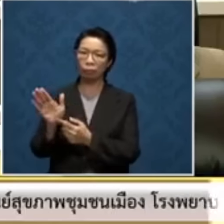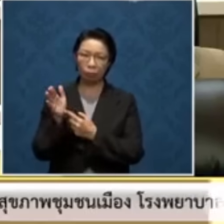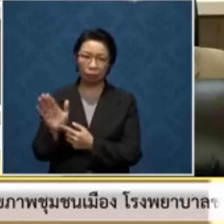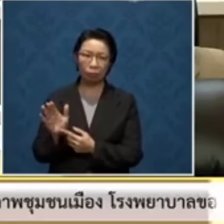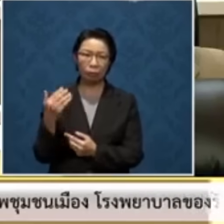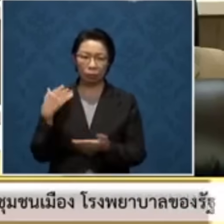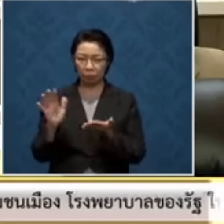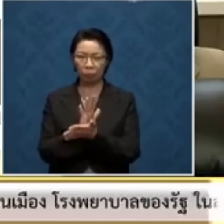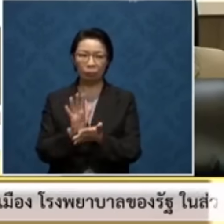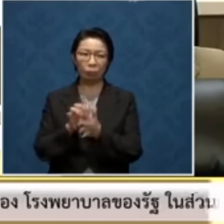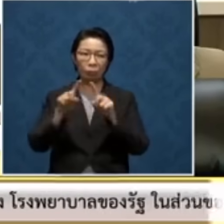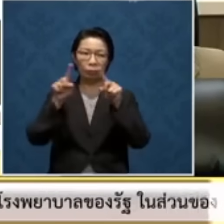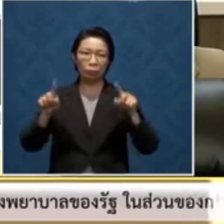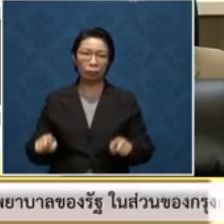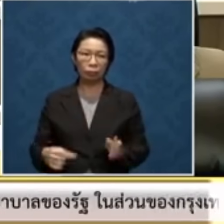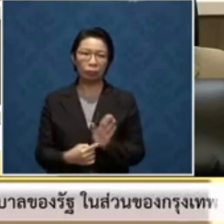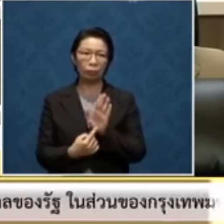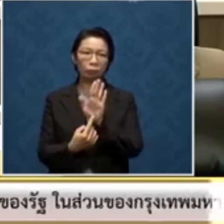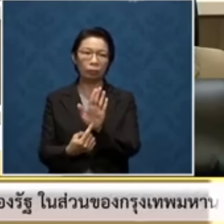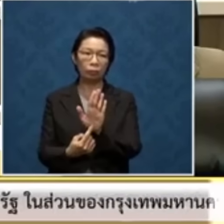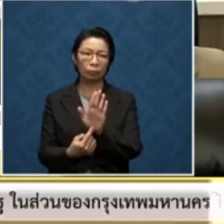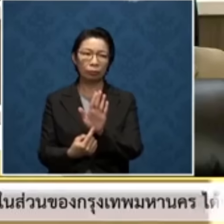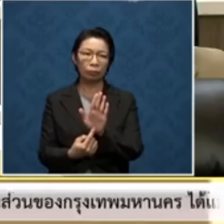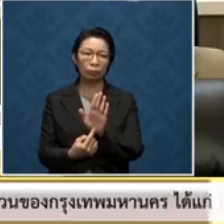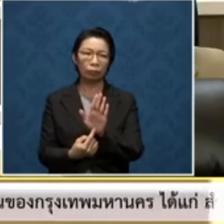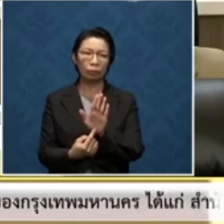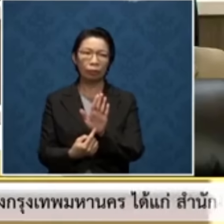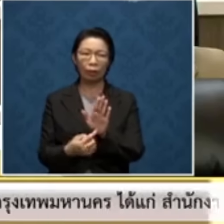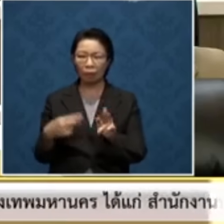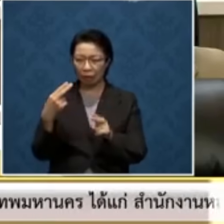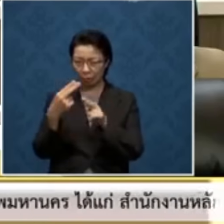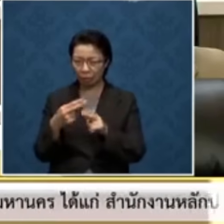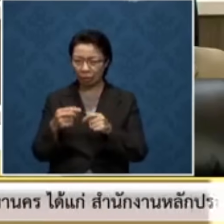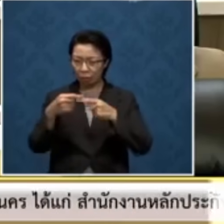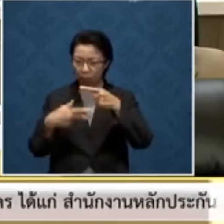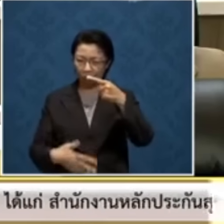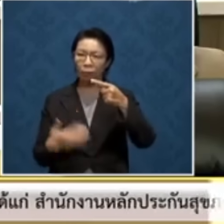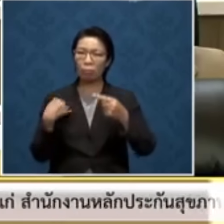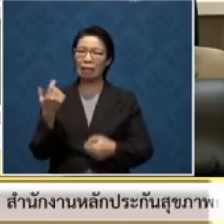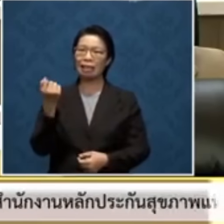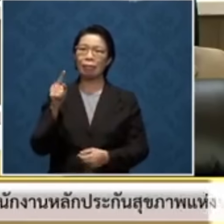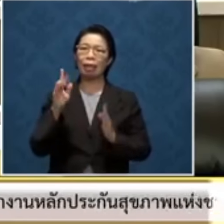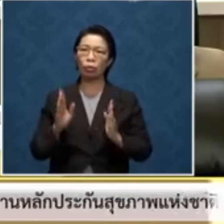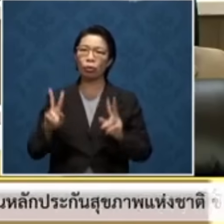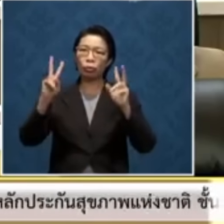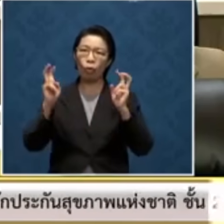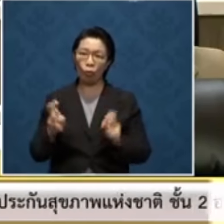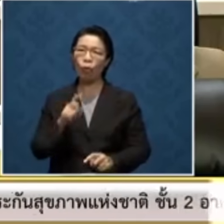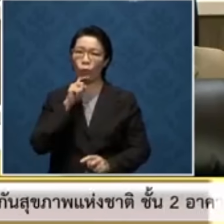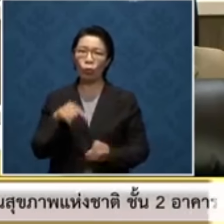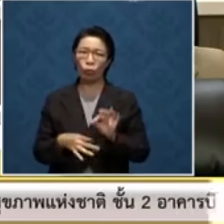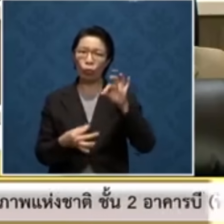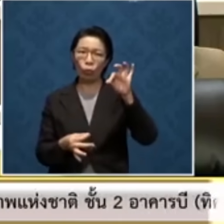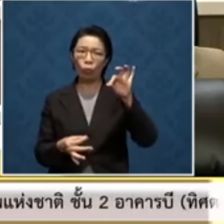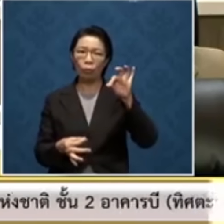ผมมีใบผู้เสนอยตินะครับเอาเฉพาะผู้เสนอยติเนี่ย11ราย11ยติใน